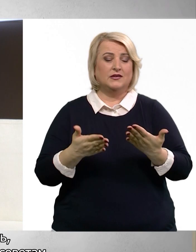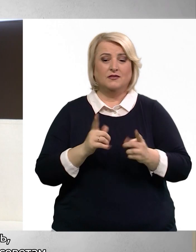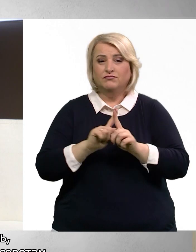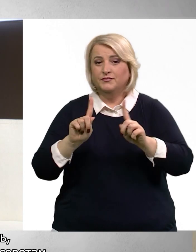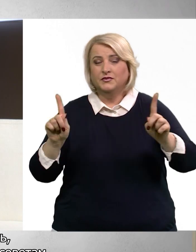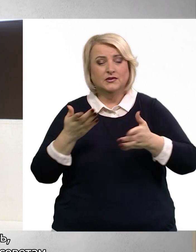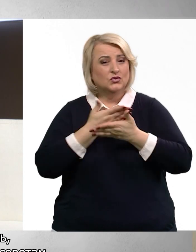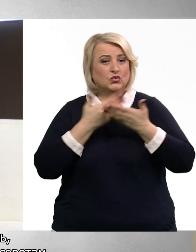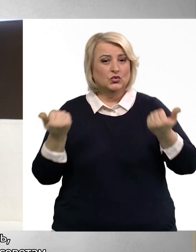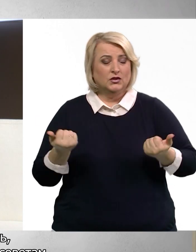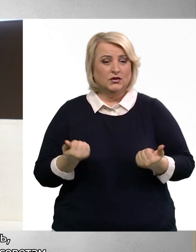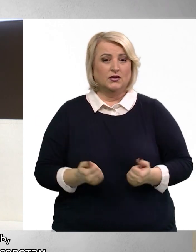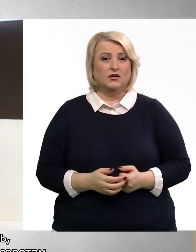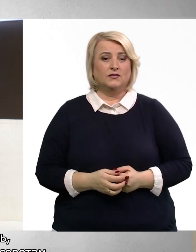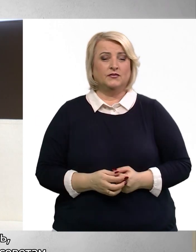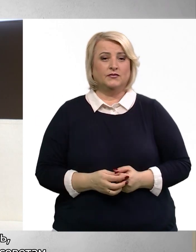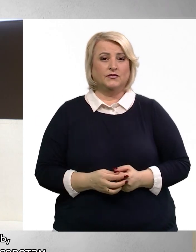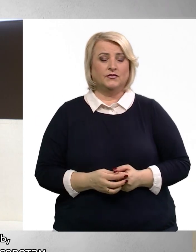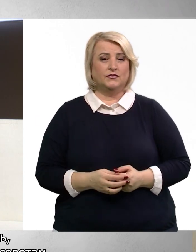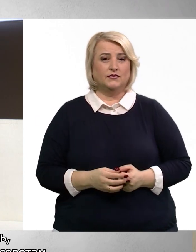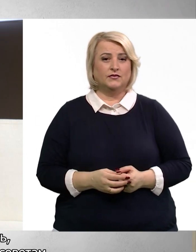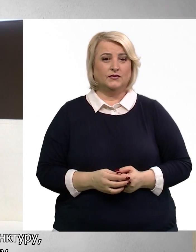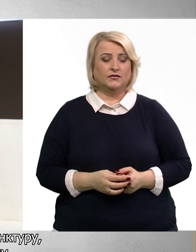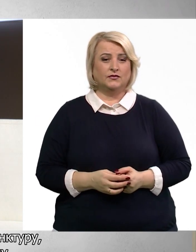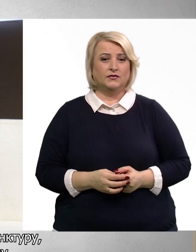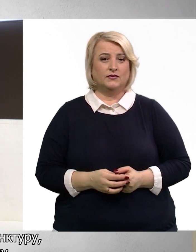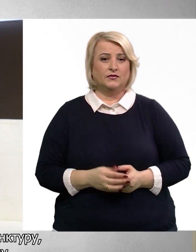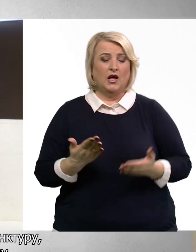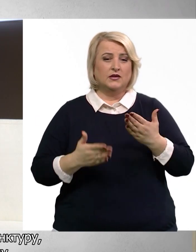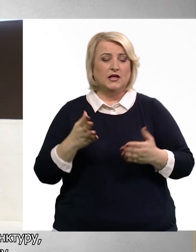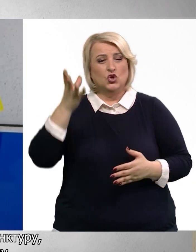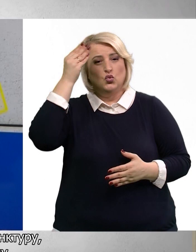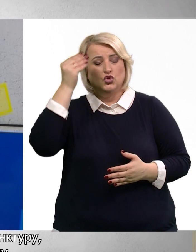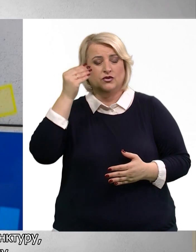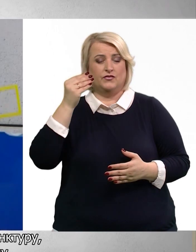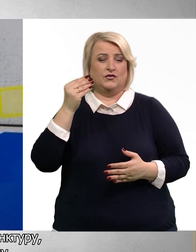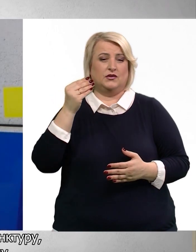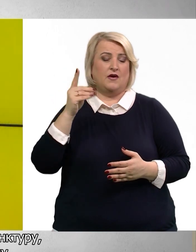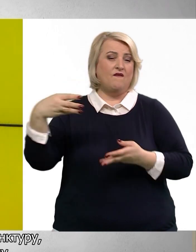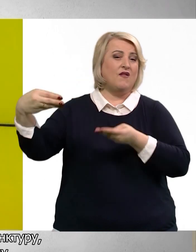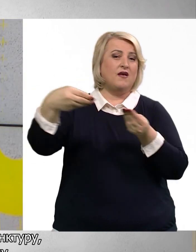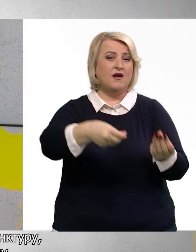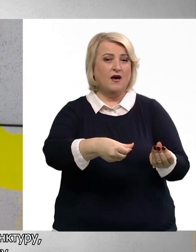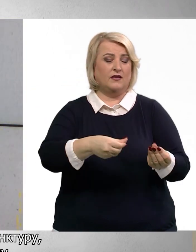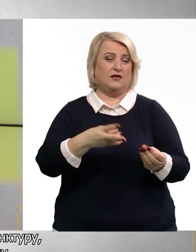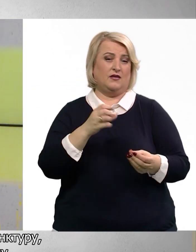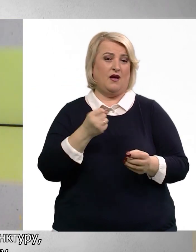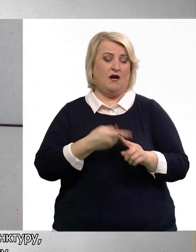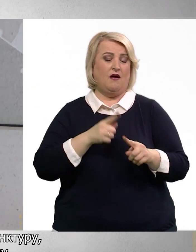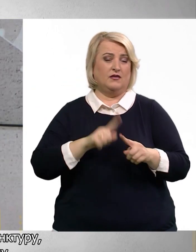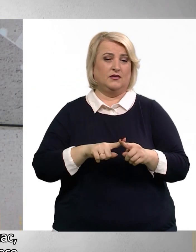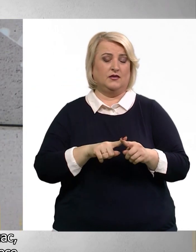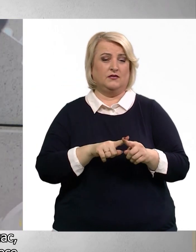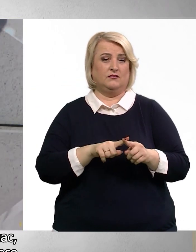și nu se ține cont de anumiți factori de conjunctură externă care acționează asupra acestui